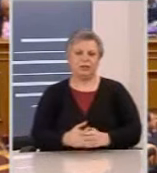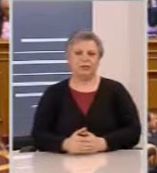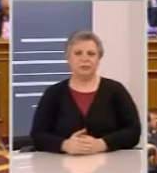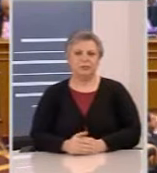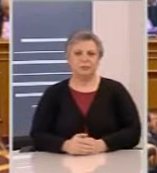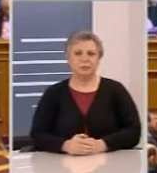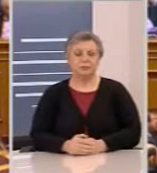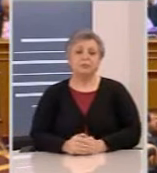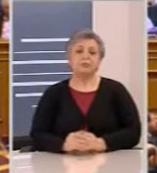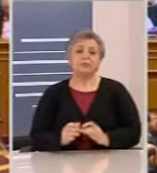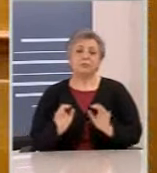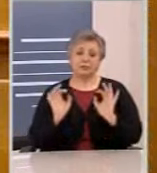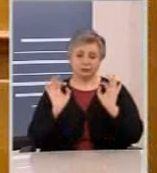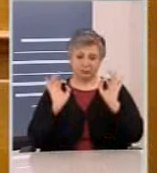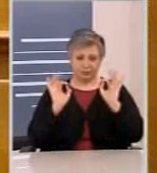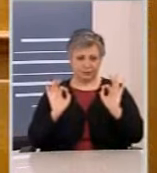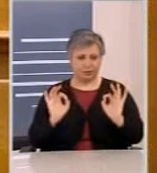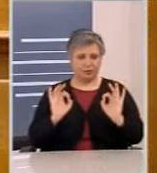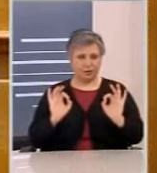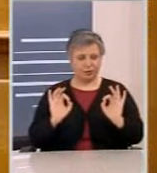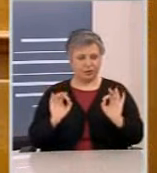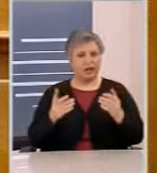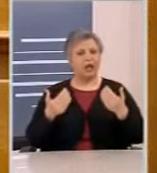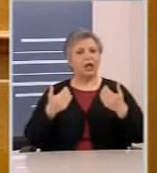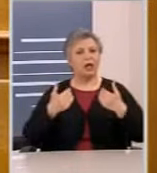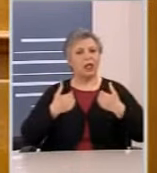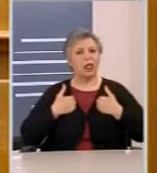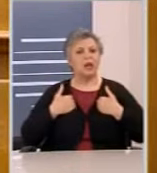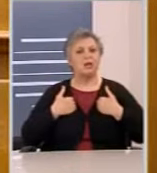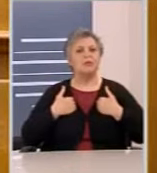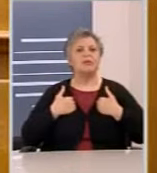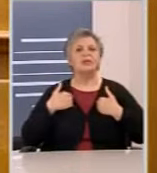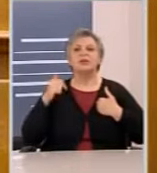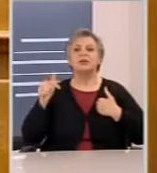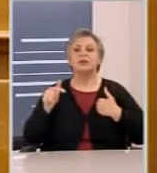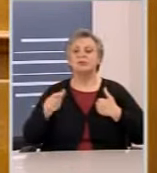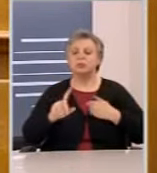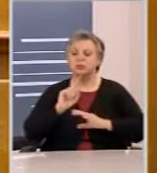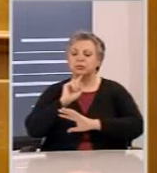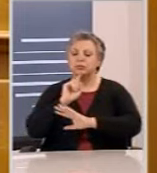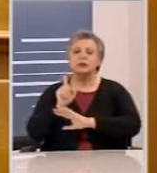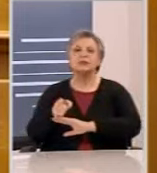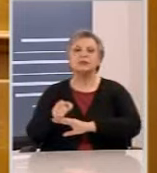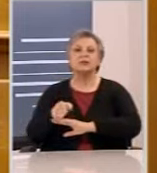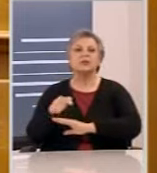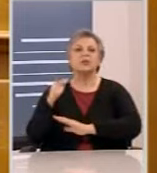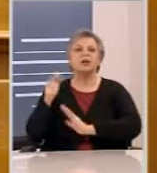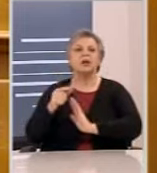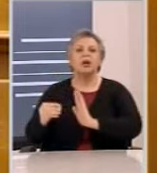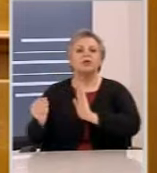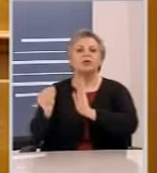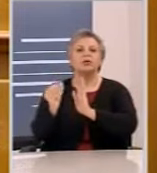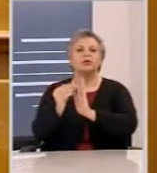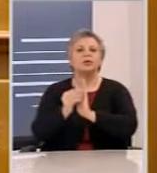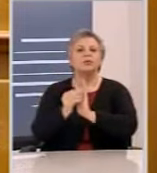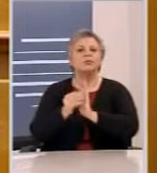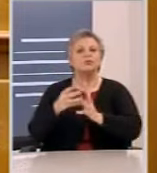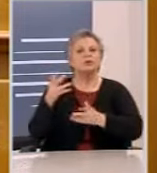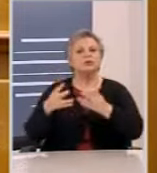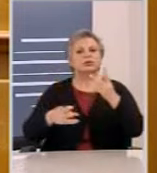Και φυσικά εμείς βάλαμε το Κελπνό στο δημόσιο λογιστικό, παρότι αυτό έχει